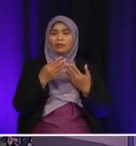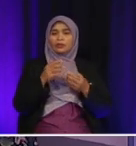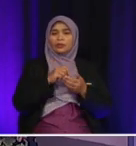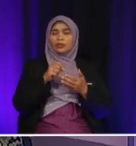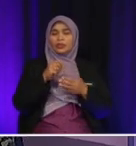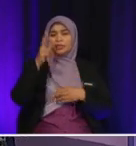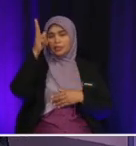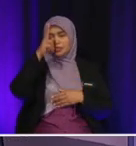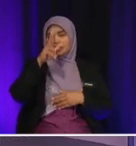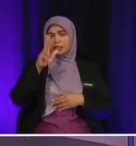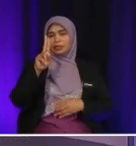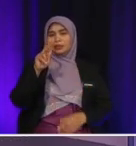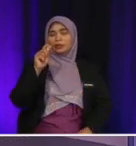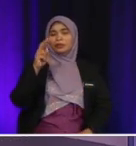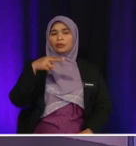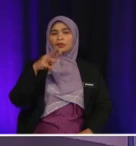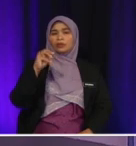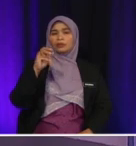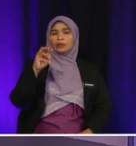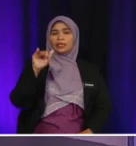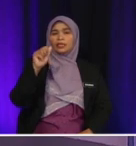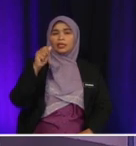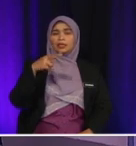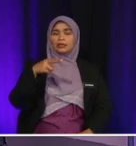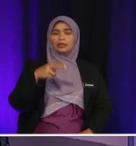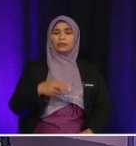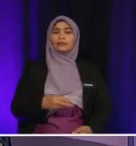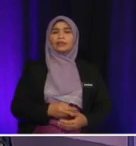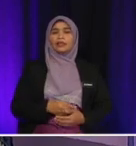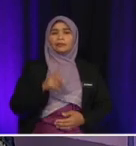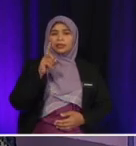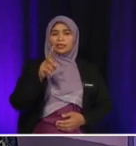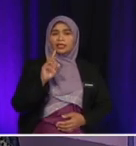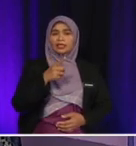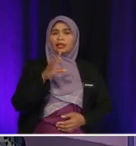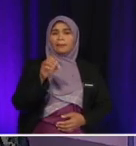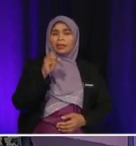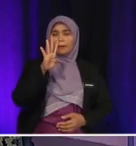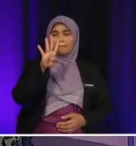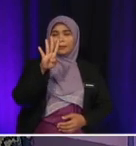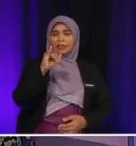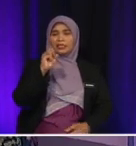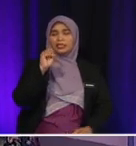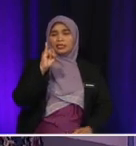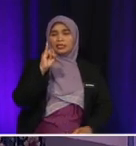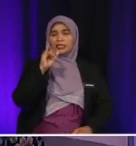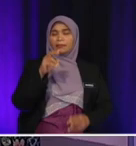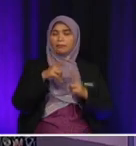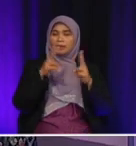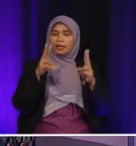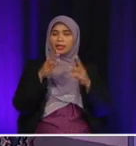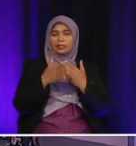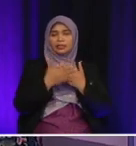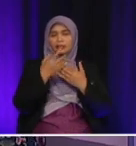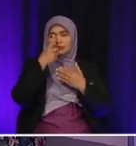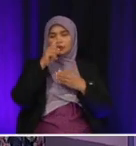kerajaan uthmaniah oleh kerana dia memerlukan empat markah jadi pastikan kita mengambil empat isi yang paling senang